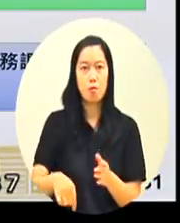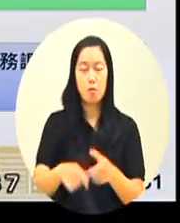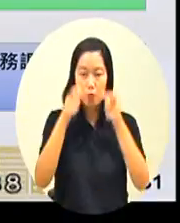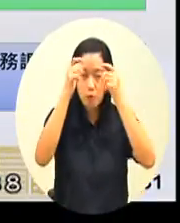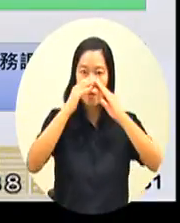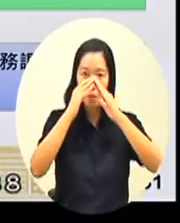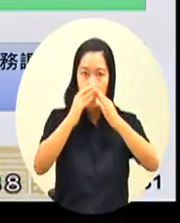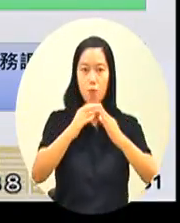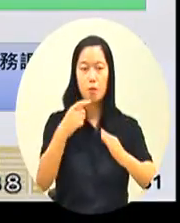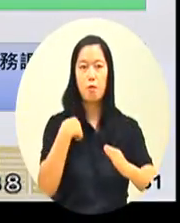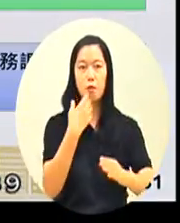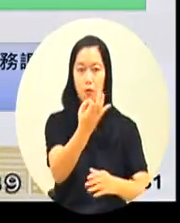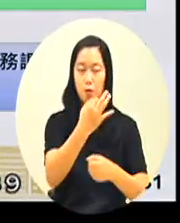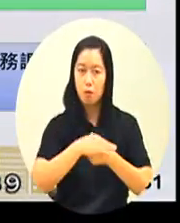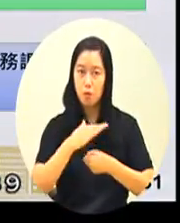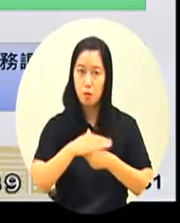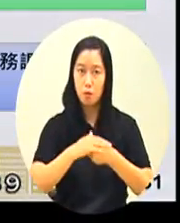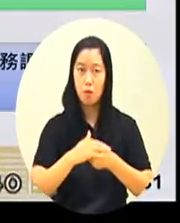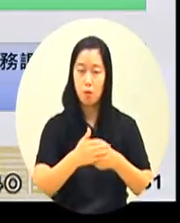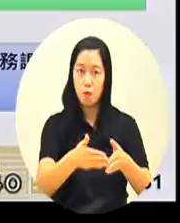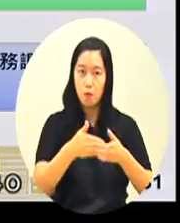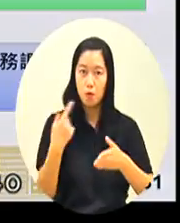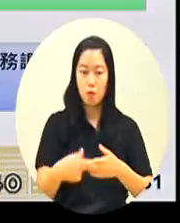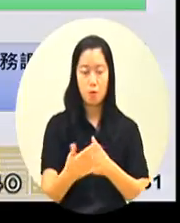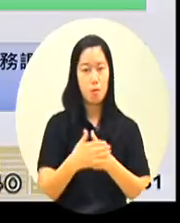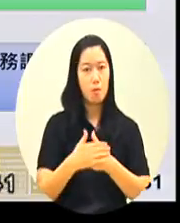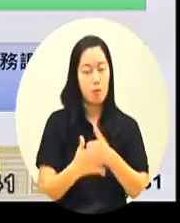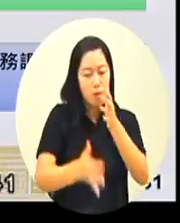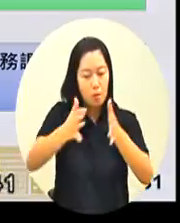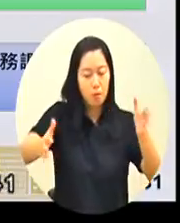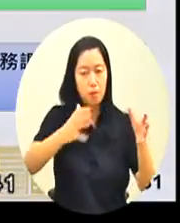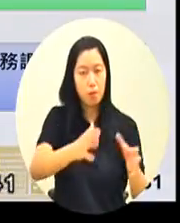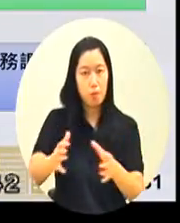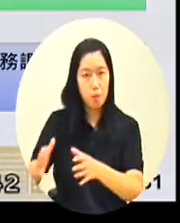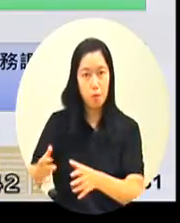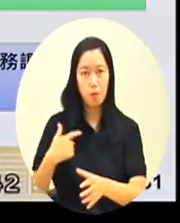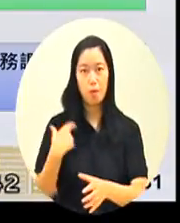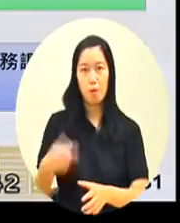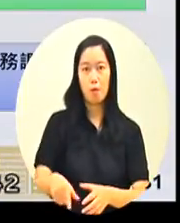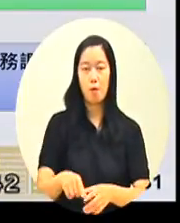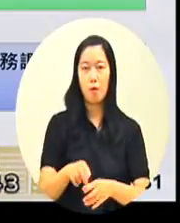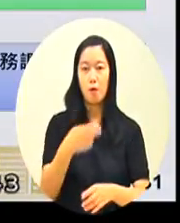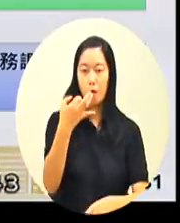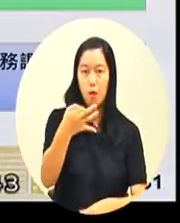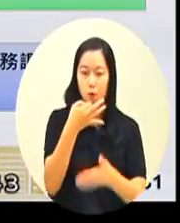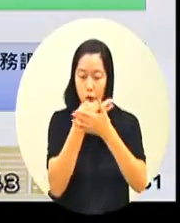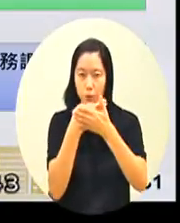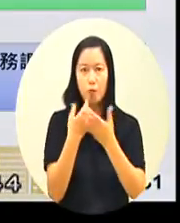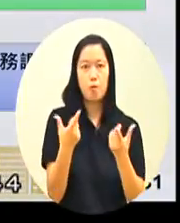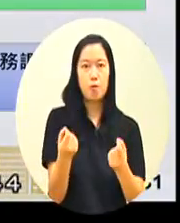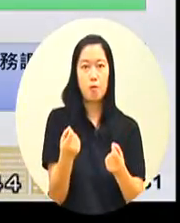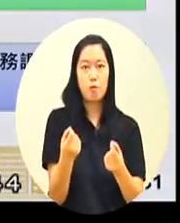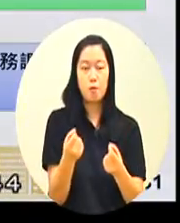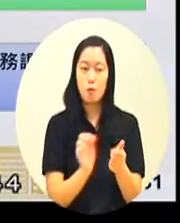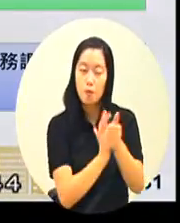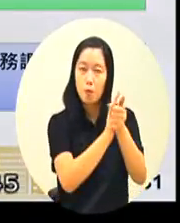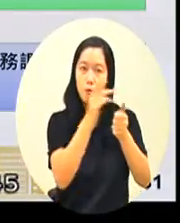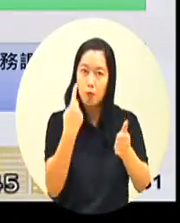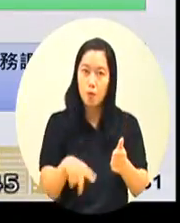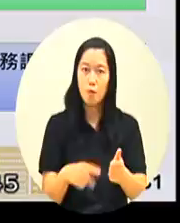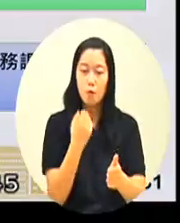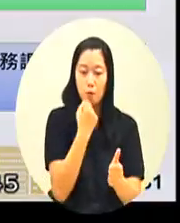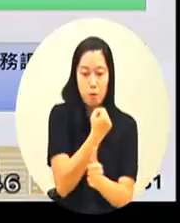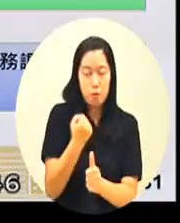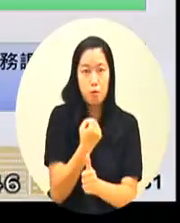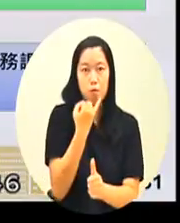设财源来支援我们的市政建设。那开源节流措施我们也会继续推动，来控制债务的成长，来